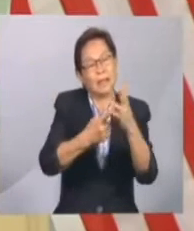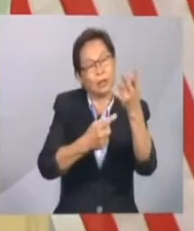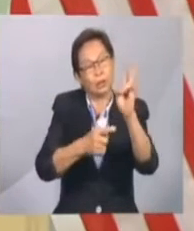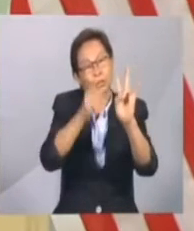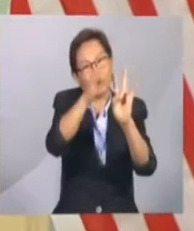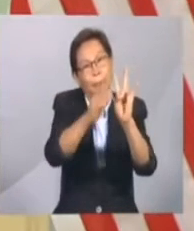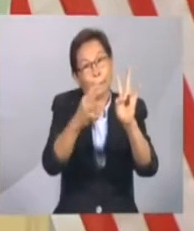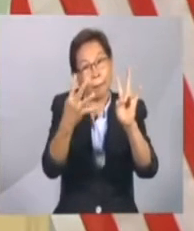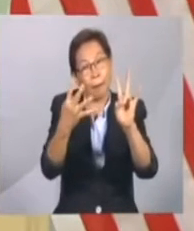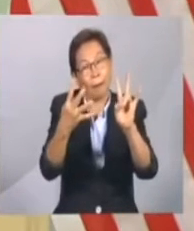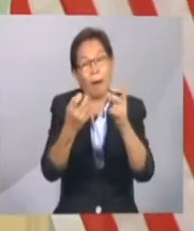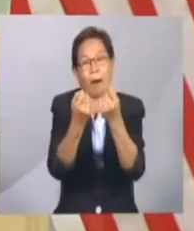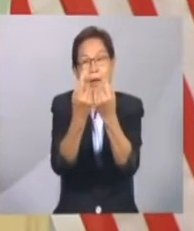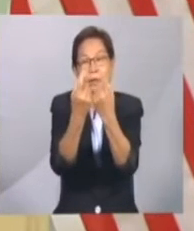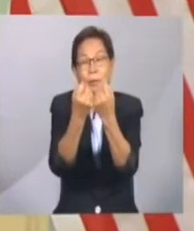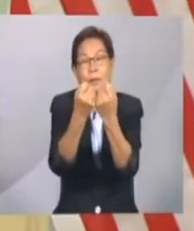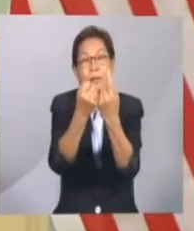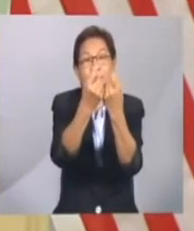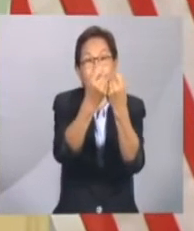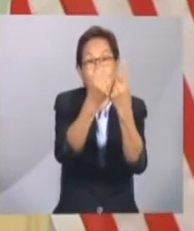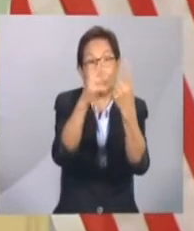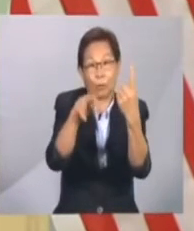April,